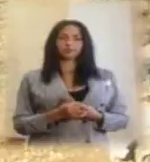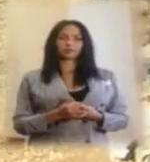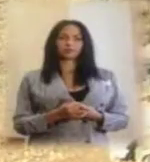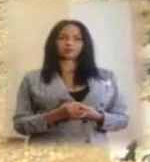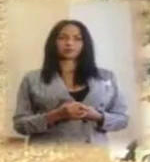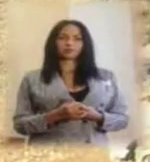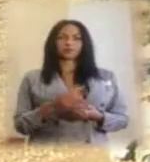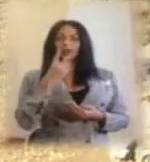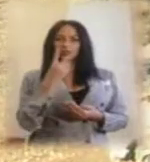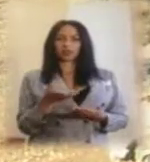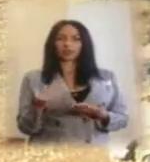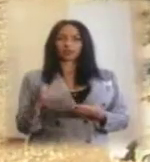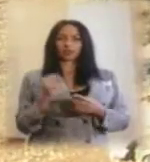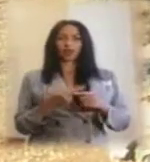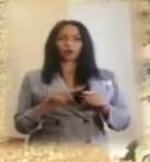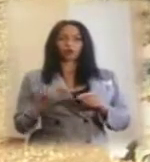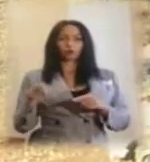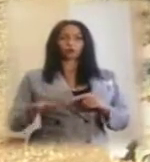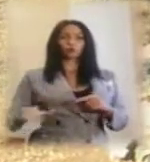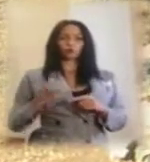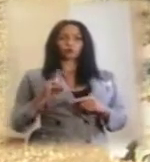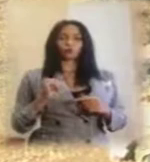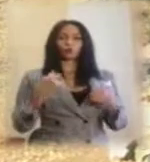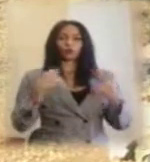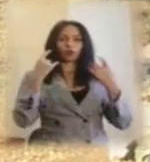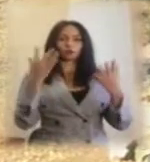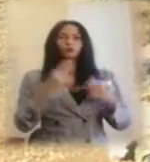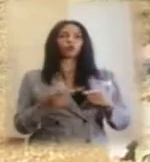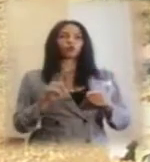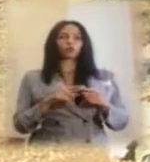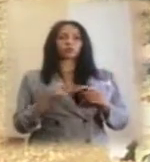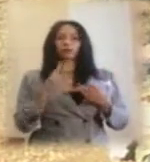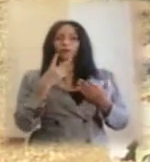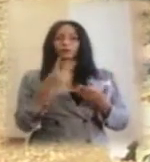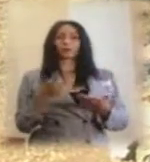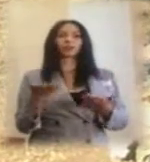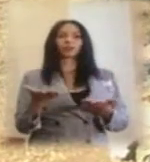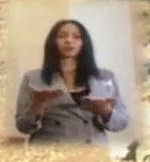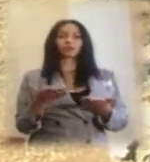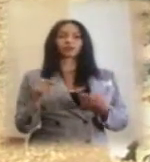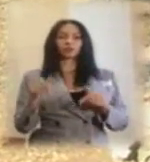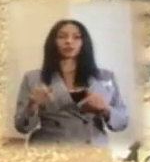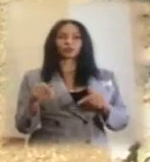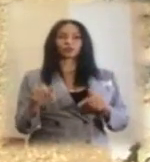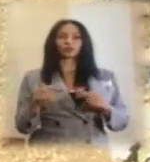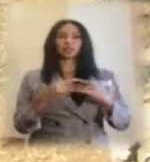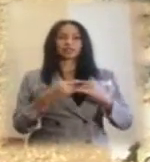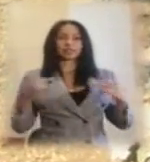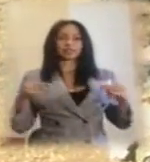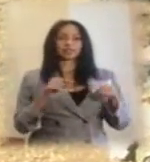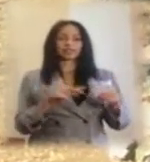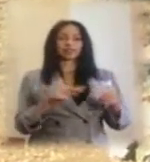Дивлячись на цю зону, я представляю, що це символічно знаходиться здесь, тут стіл, де